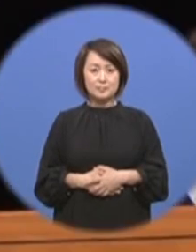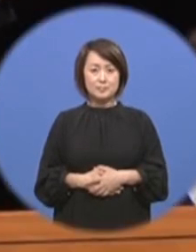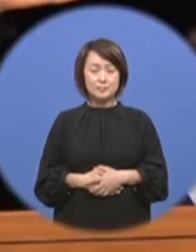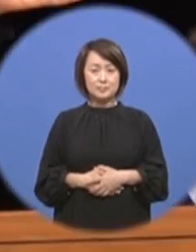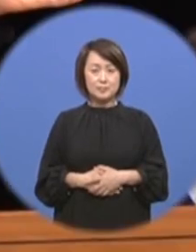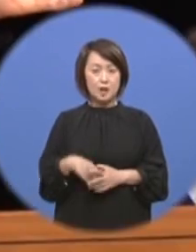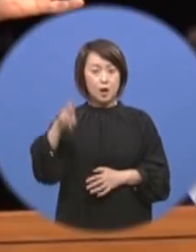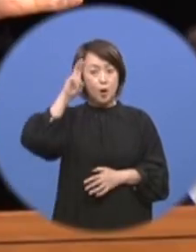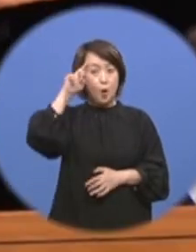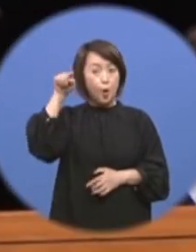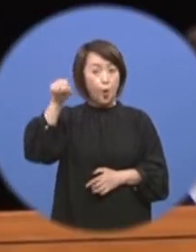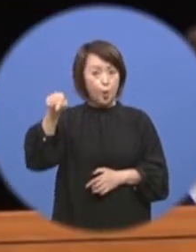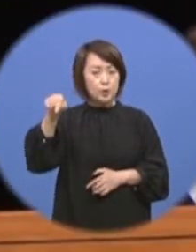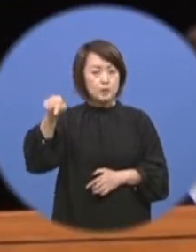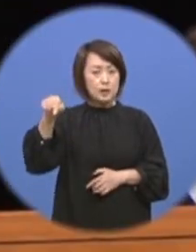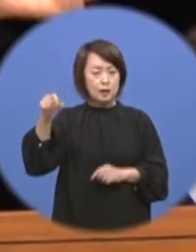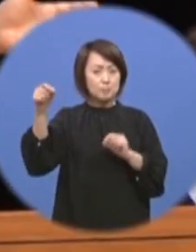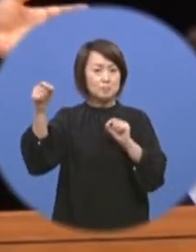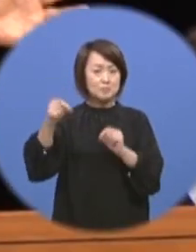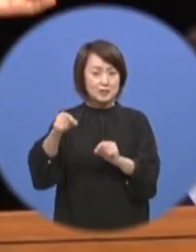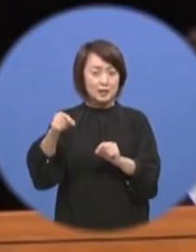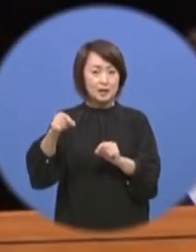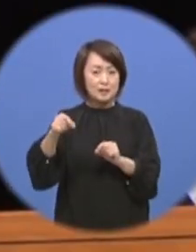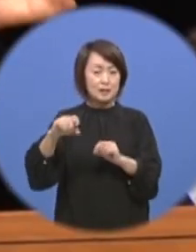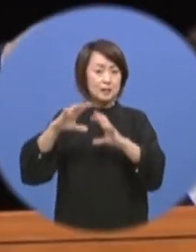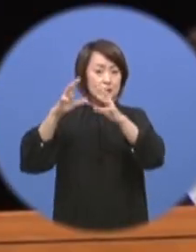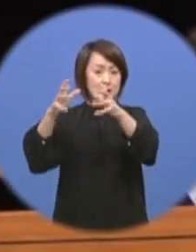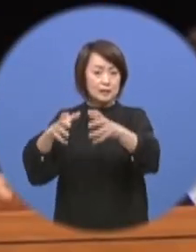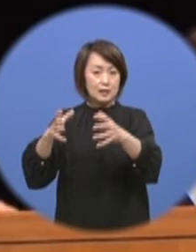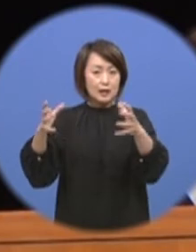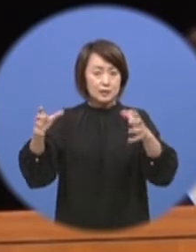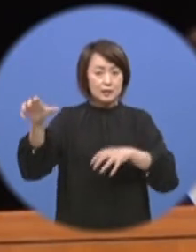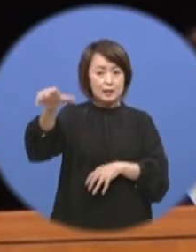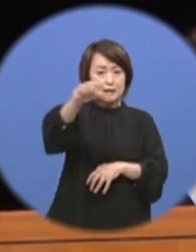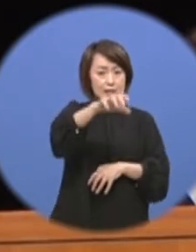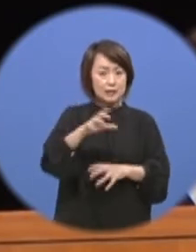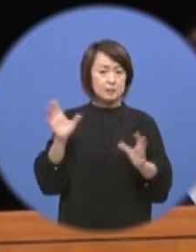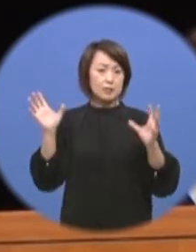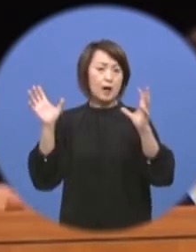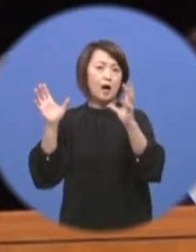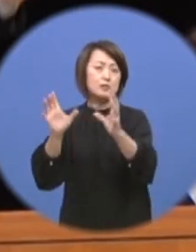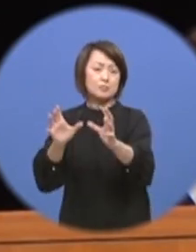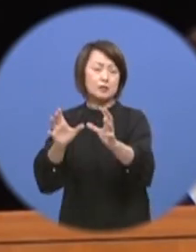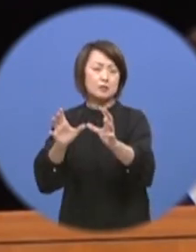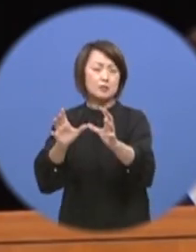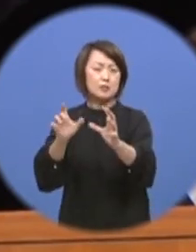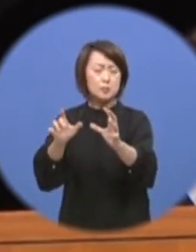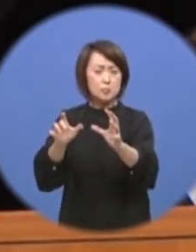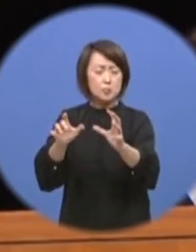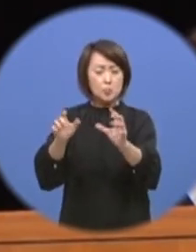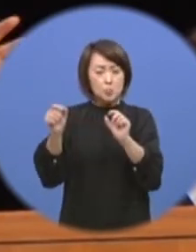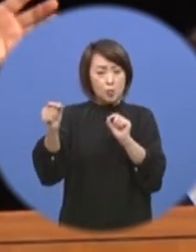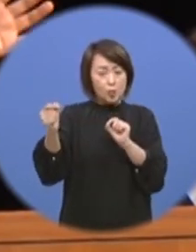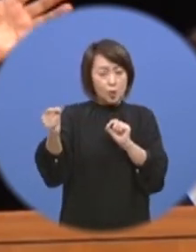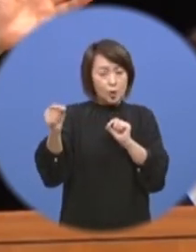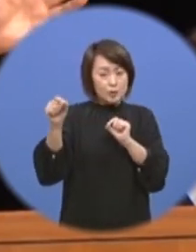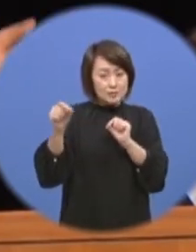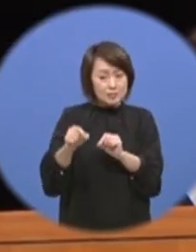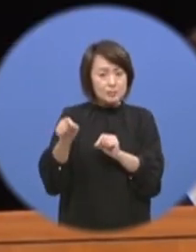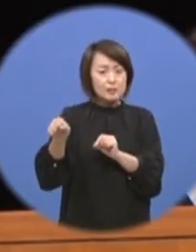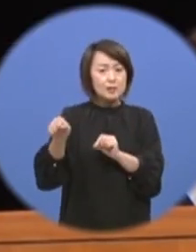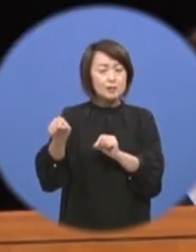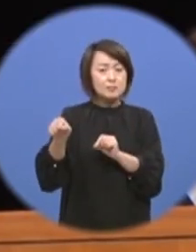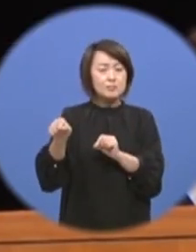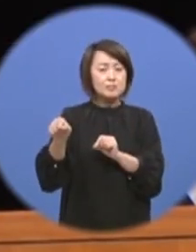アンが近いところで世界中の人が集まってきてそしてもうほんのそこまで大勢の人が